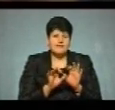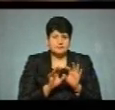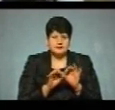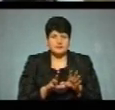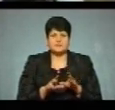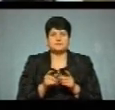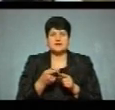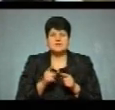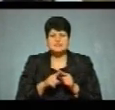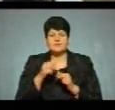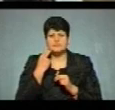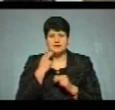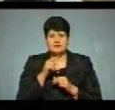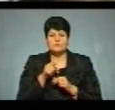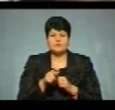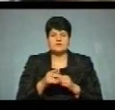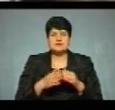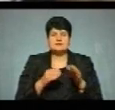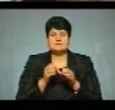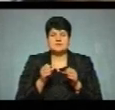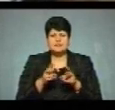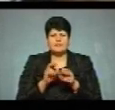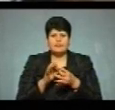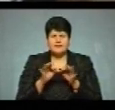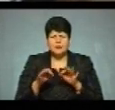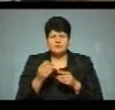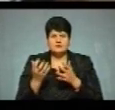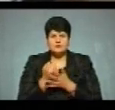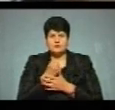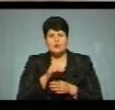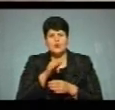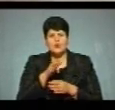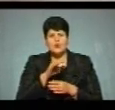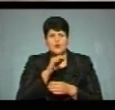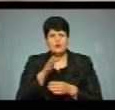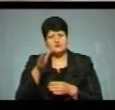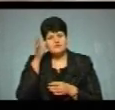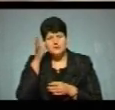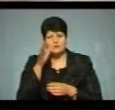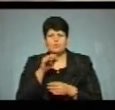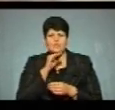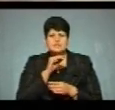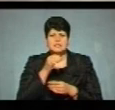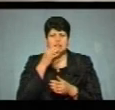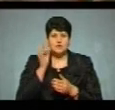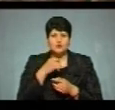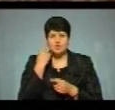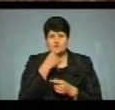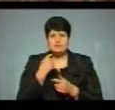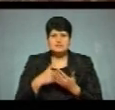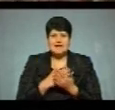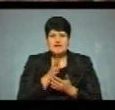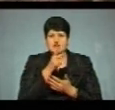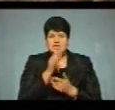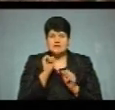кар'єрних радників ефективний, бо ці фахівці детально дізнаються все про освіту, професійний досвід пошуковця роботи, особисті якості, час, який